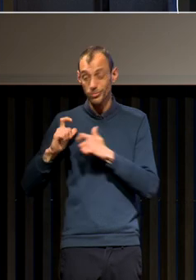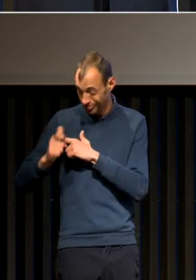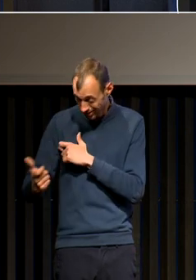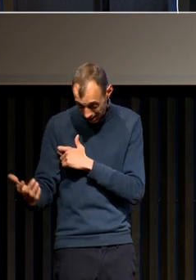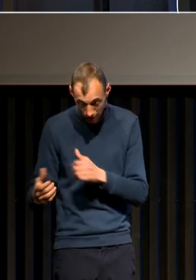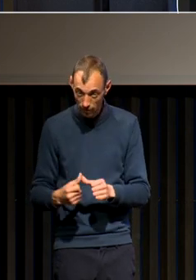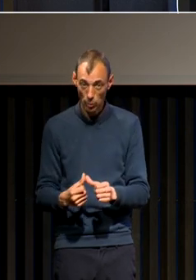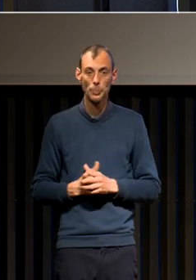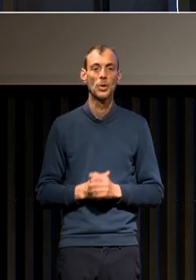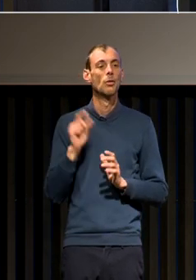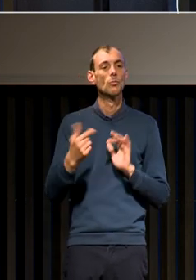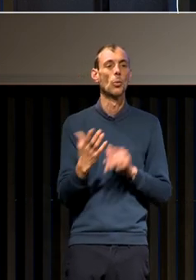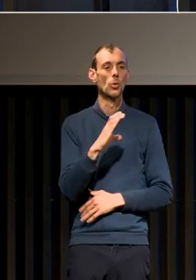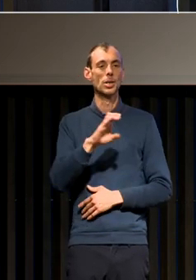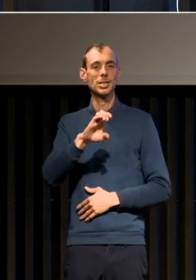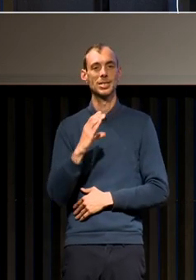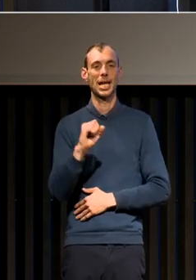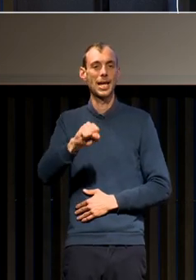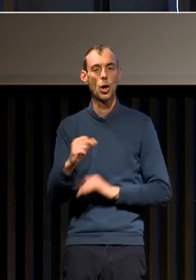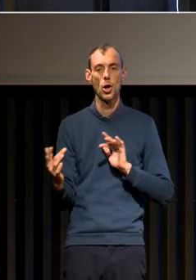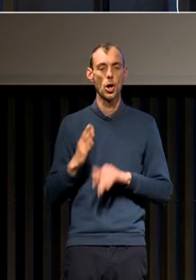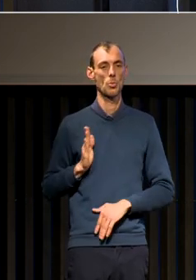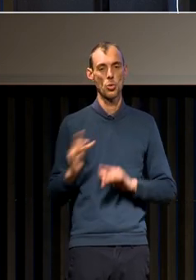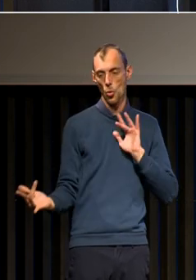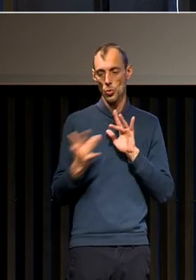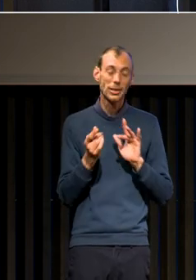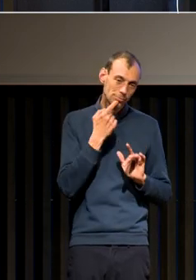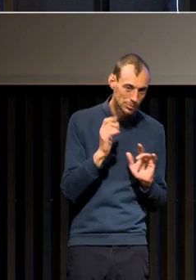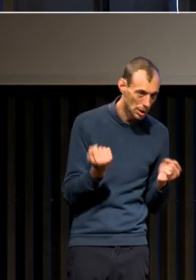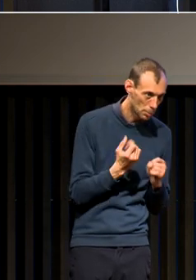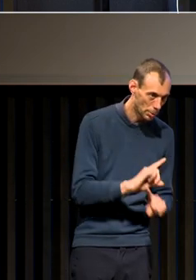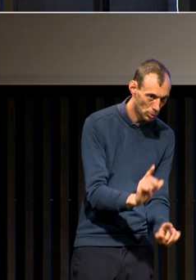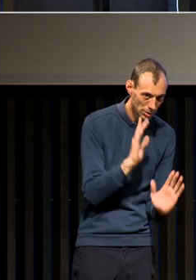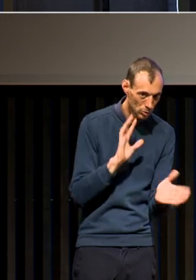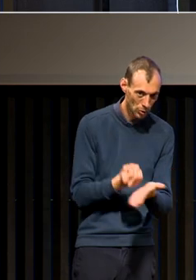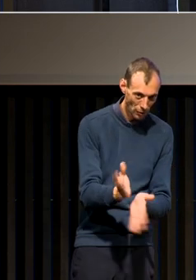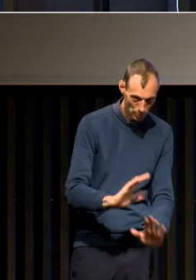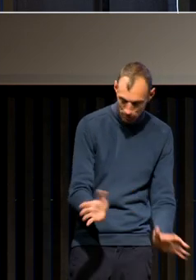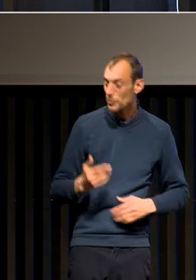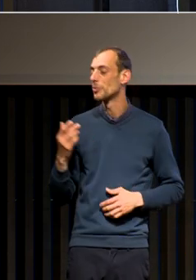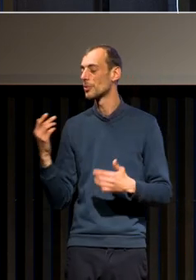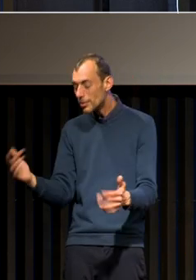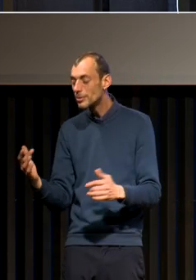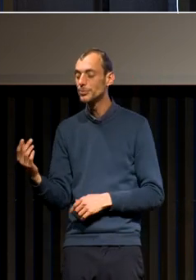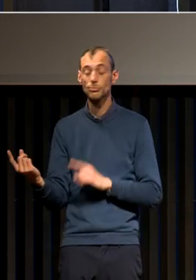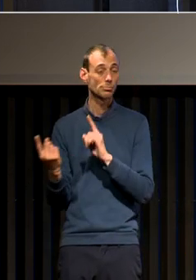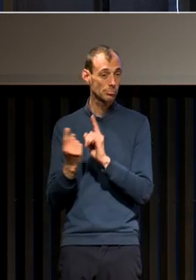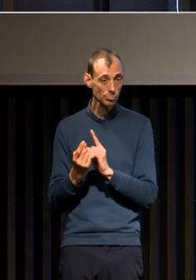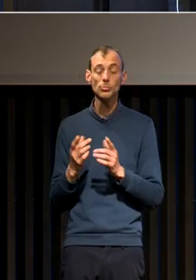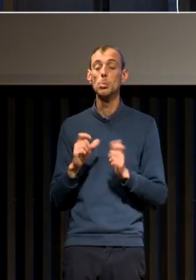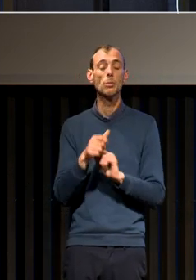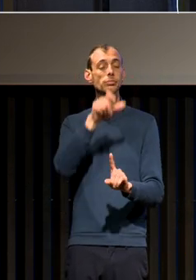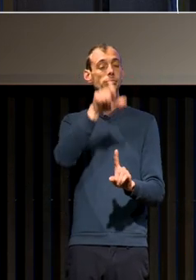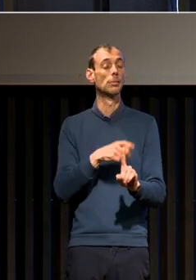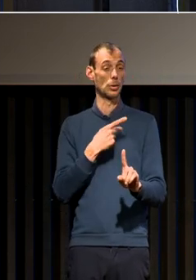ne fais pas de la publicité, je fais de l'information. 2 à 3 venues avant le don. Ils sont reçus par le médecin